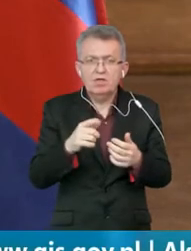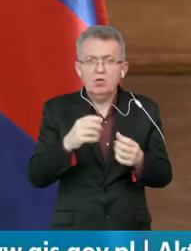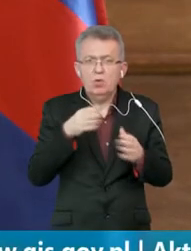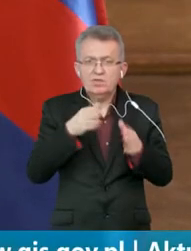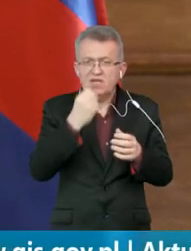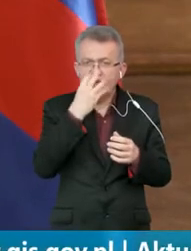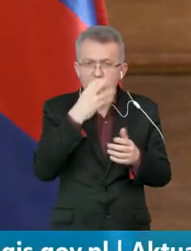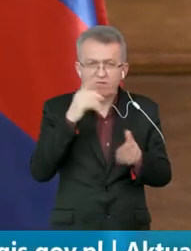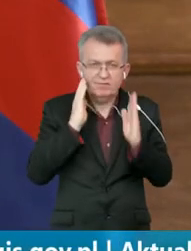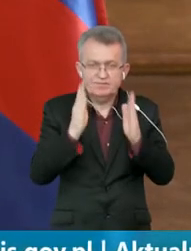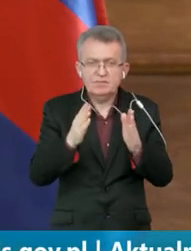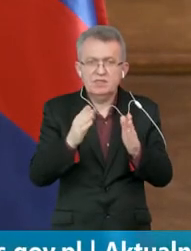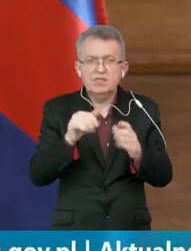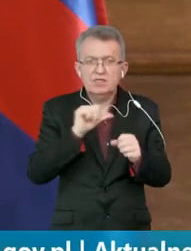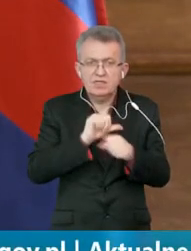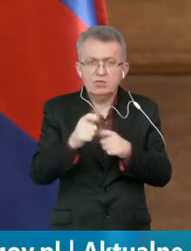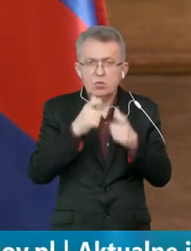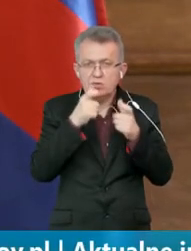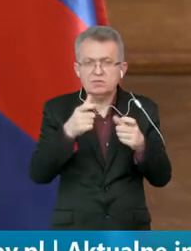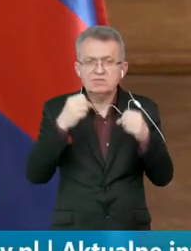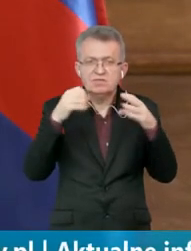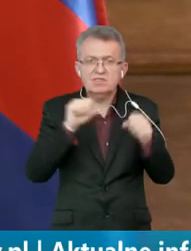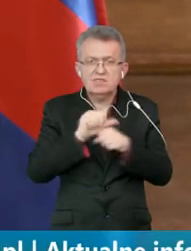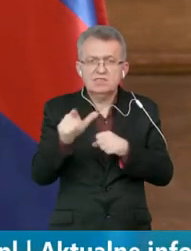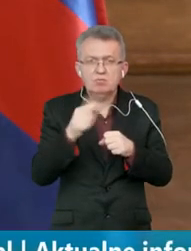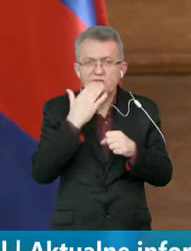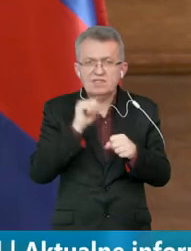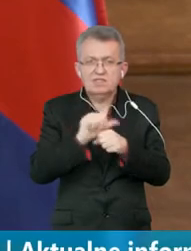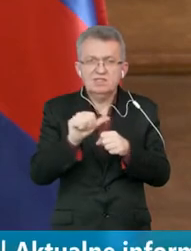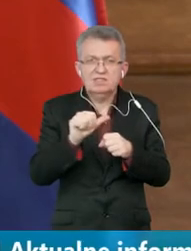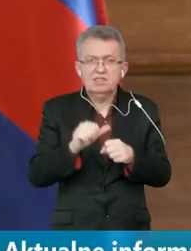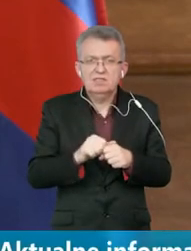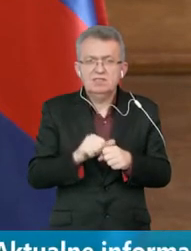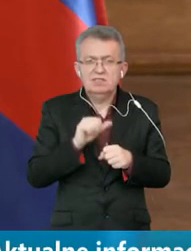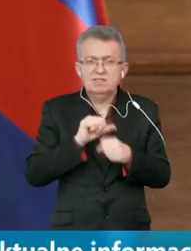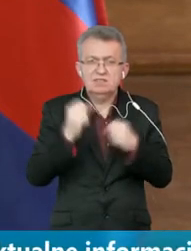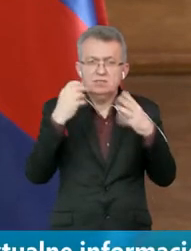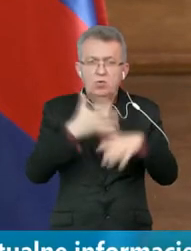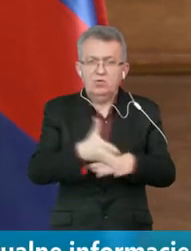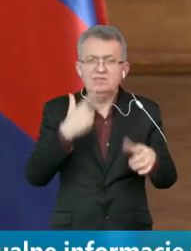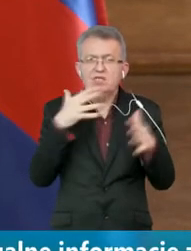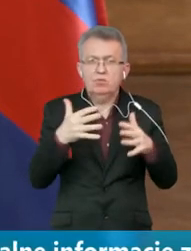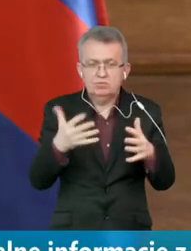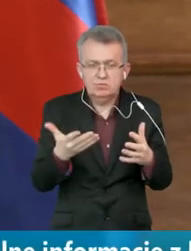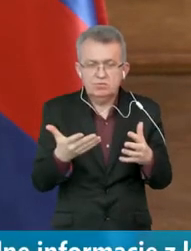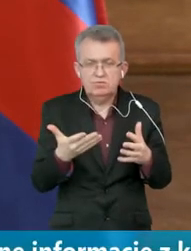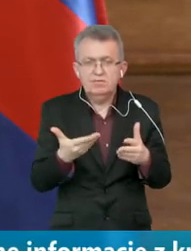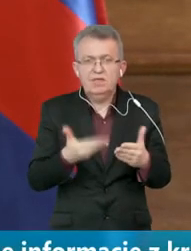kwiatową, gdzie znowu pojawiają się głosy, że tego światła jest tam w środku nieco za dużo.